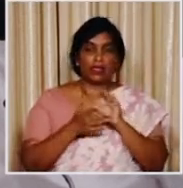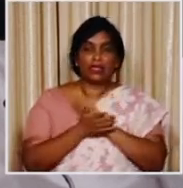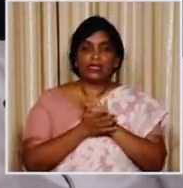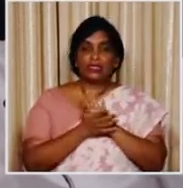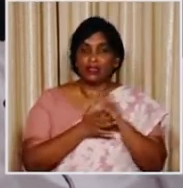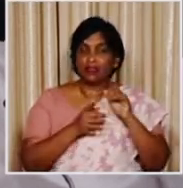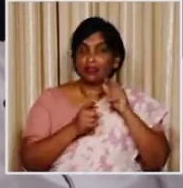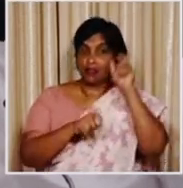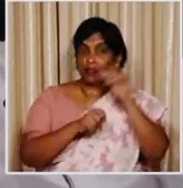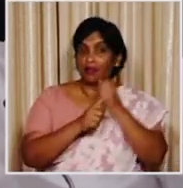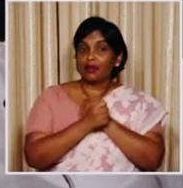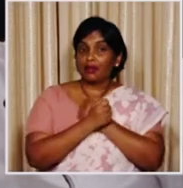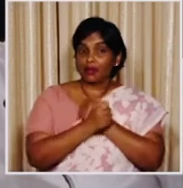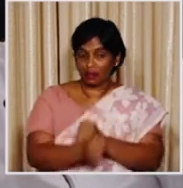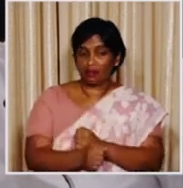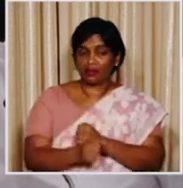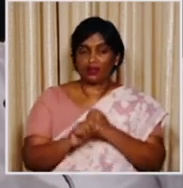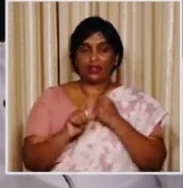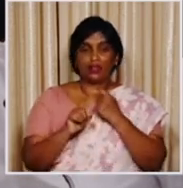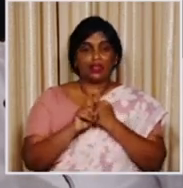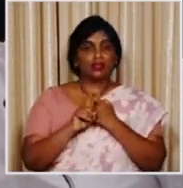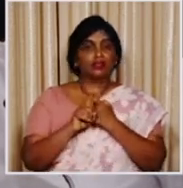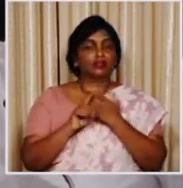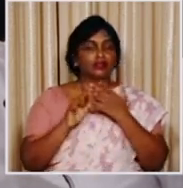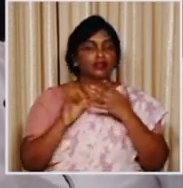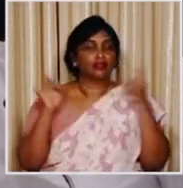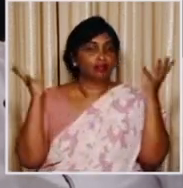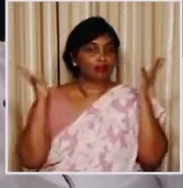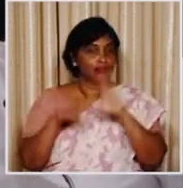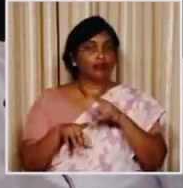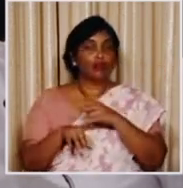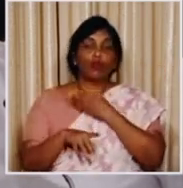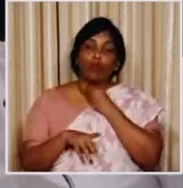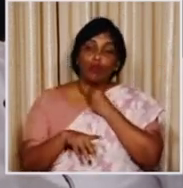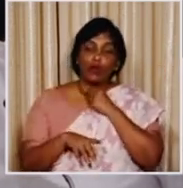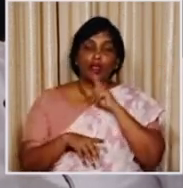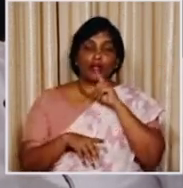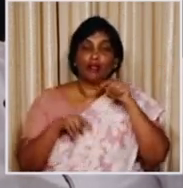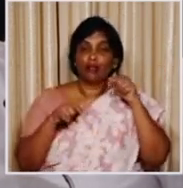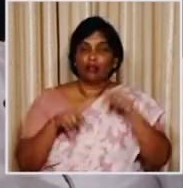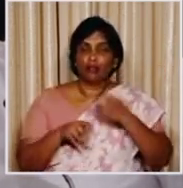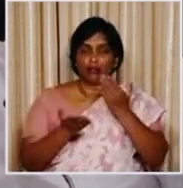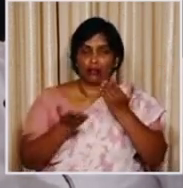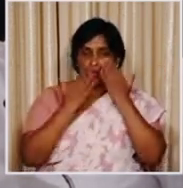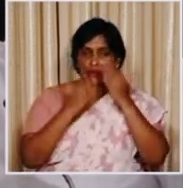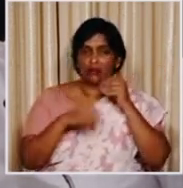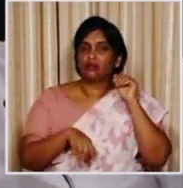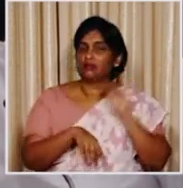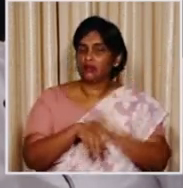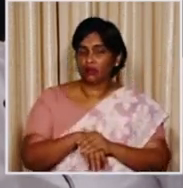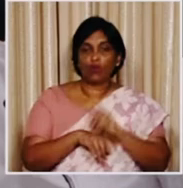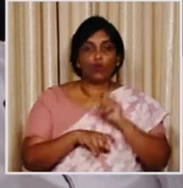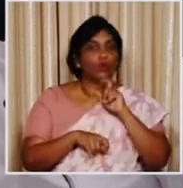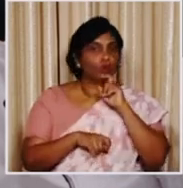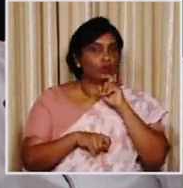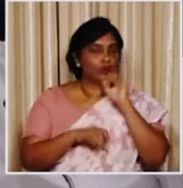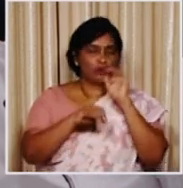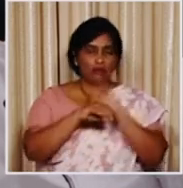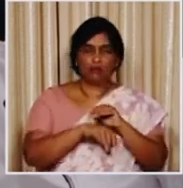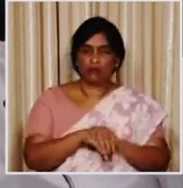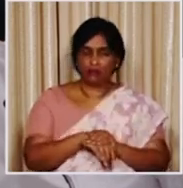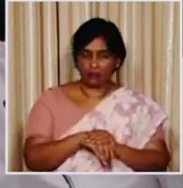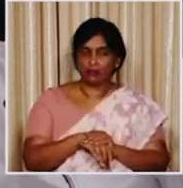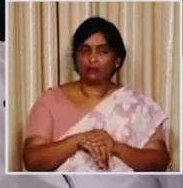බොල්ලාව කොටු කරන්න අර කාර්තිව මදරසා එකෙත් මේ කඳවුරු පැවතුවා කියලා බොරුවට කියලා දැන් බොරු සාක්ෂි දැන් උසාවියේ හෙළිදරව් වෙලා